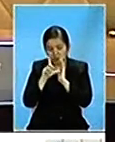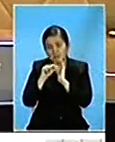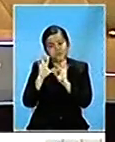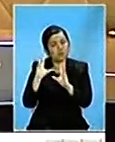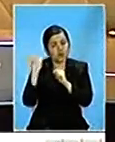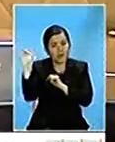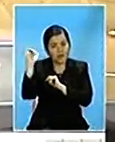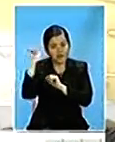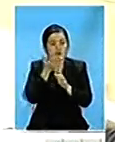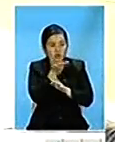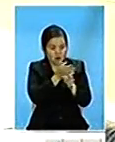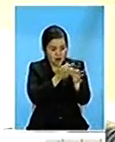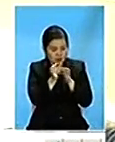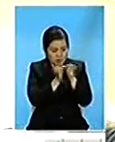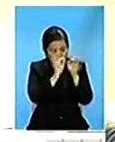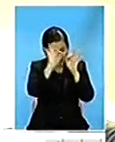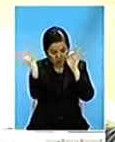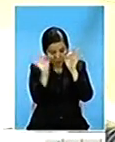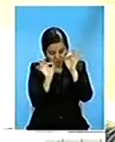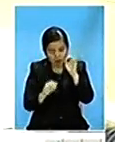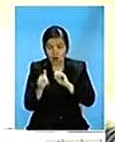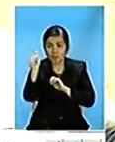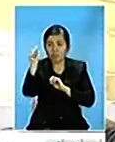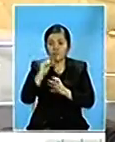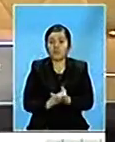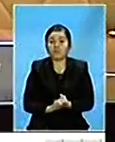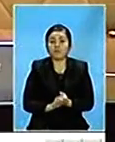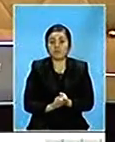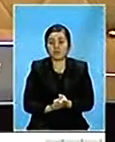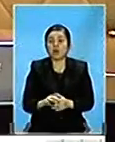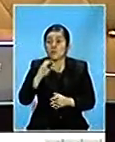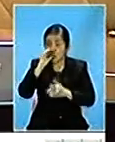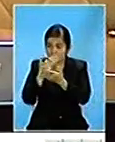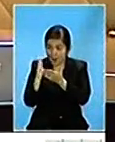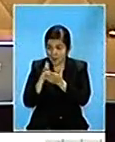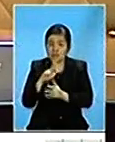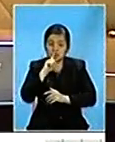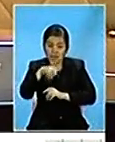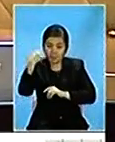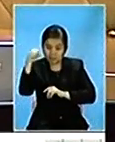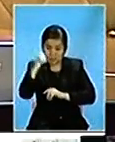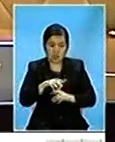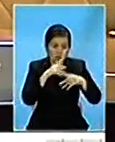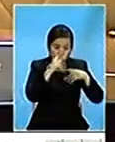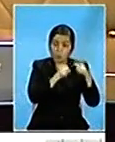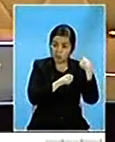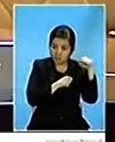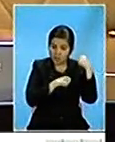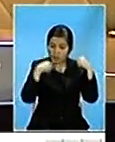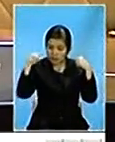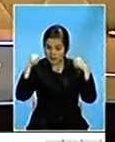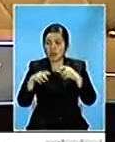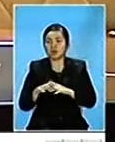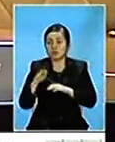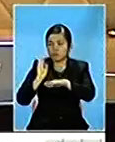มขออธิบายเข้าใจก่อนเวลา ท่านผู้ถาม10ผู้ตอบ10นะครับคนถาม10นาทีคนตอบ10นาทีท่านต้องถาม